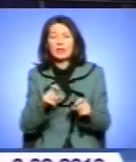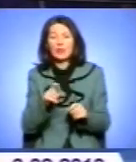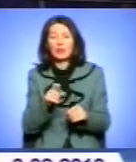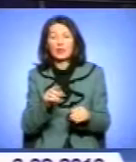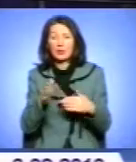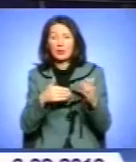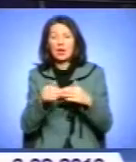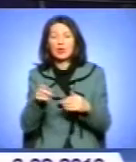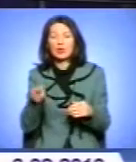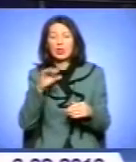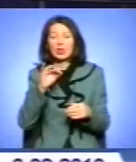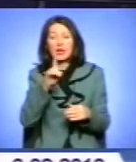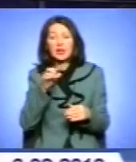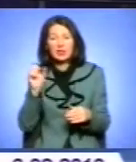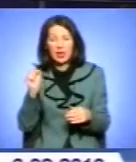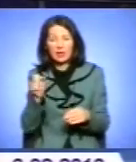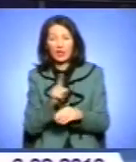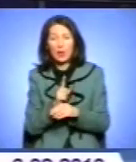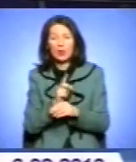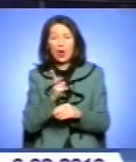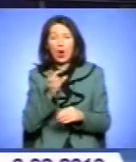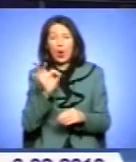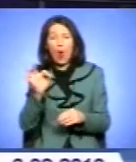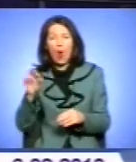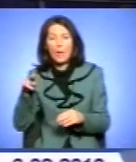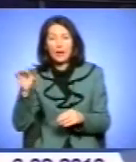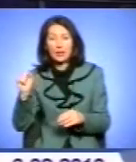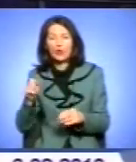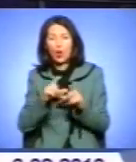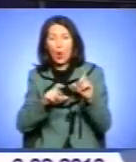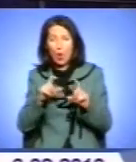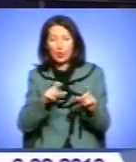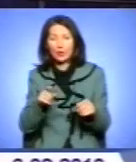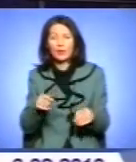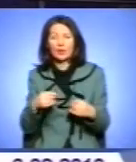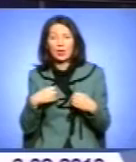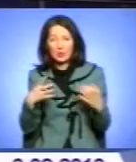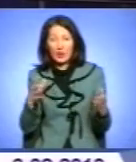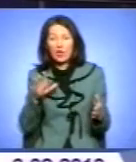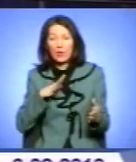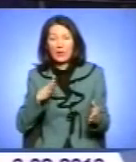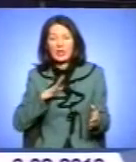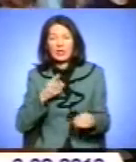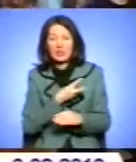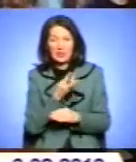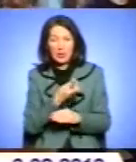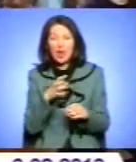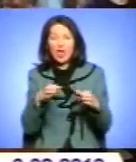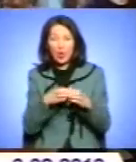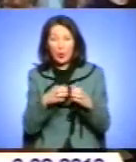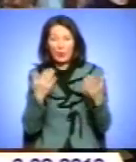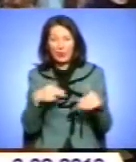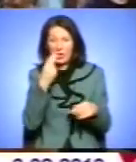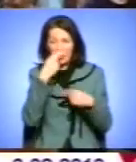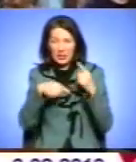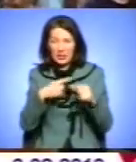кооперативного торговельно-економічного коледжу. На урочистостях цієї нагоди побувала і наша знімальна група. Уже